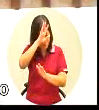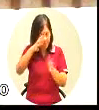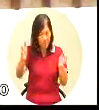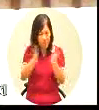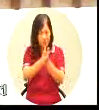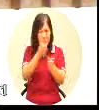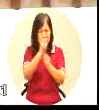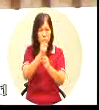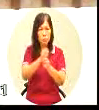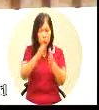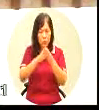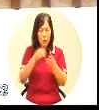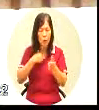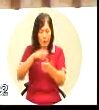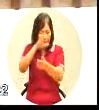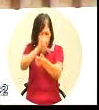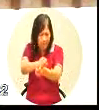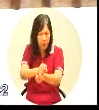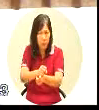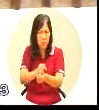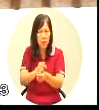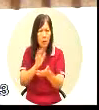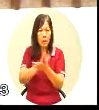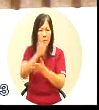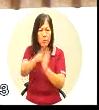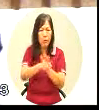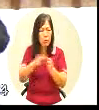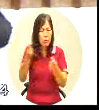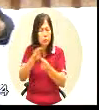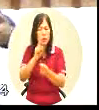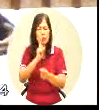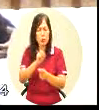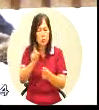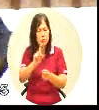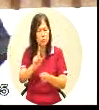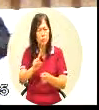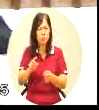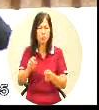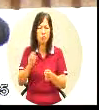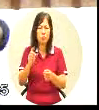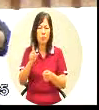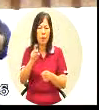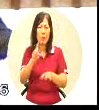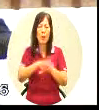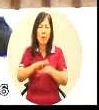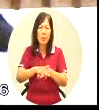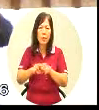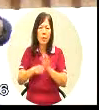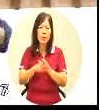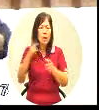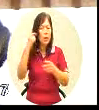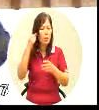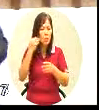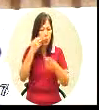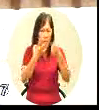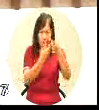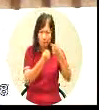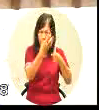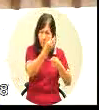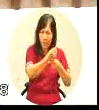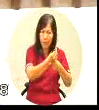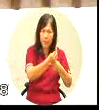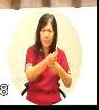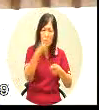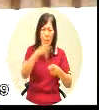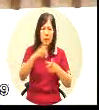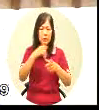做，被抓到我想这个马北当公务上面，但是如果我们的这个比例原则上或者是我们这个大